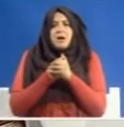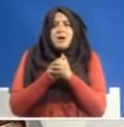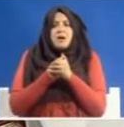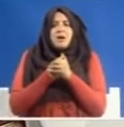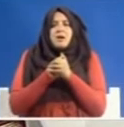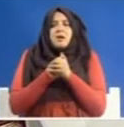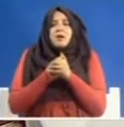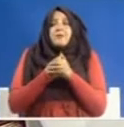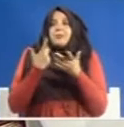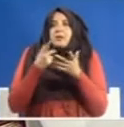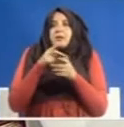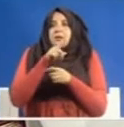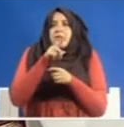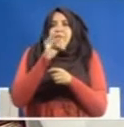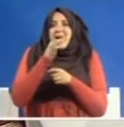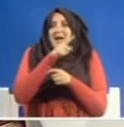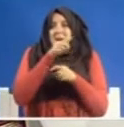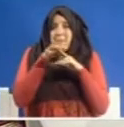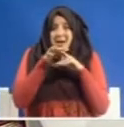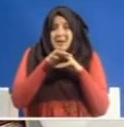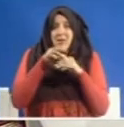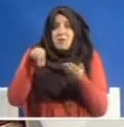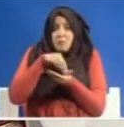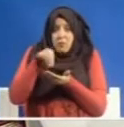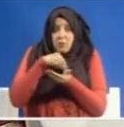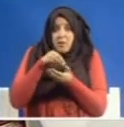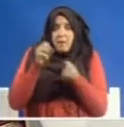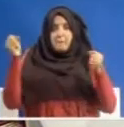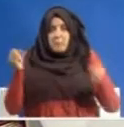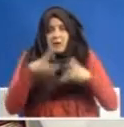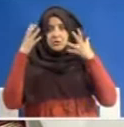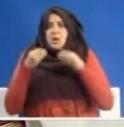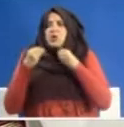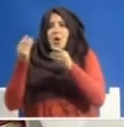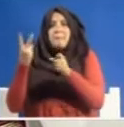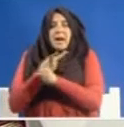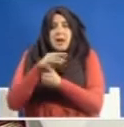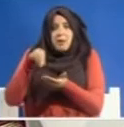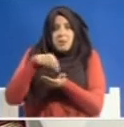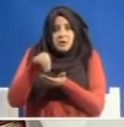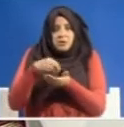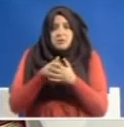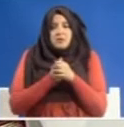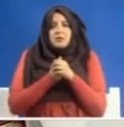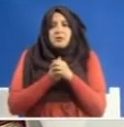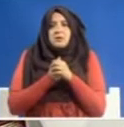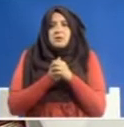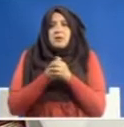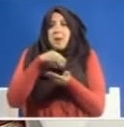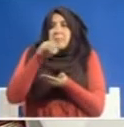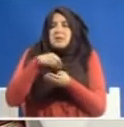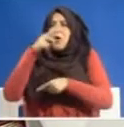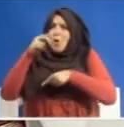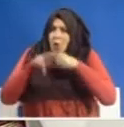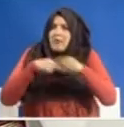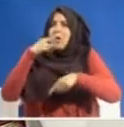الثمن وهو على علم بذلك بان اخاه ساحر ويؤذيني بالسحر المتجدد ولا